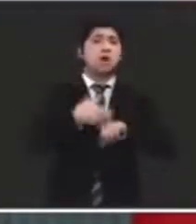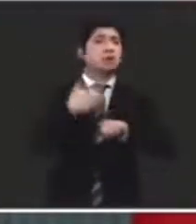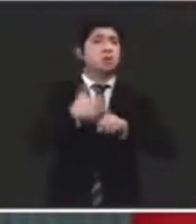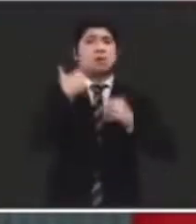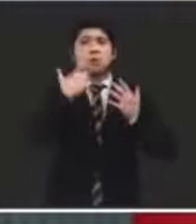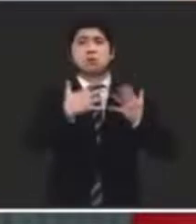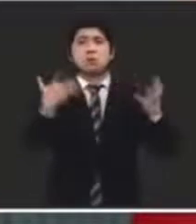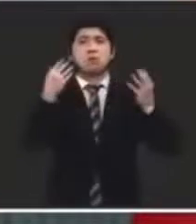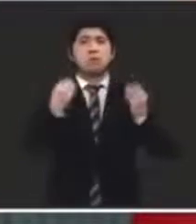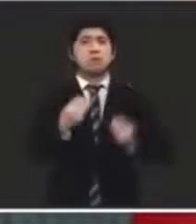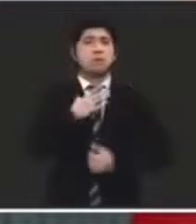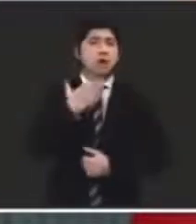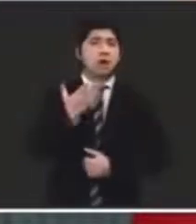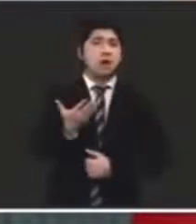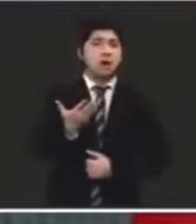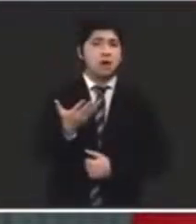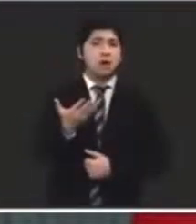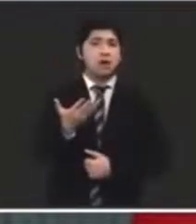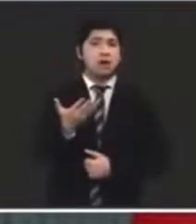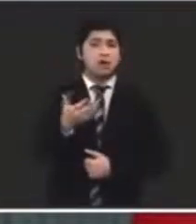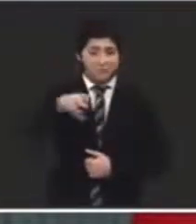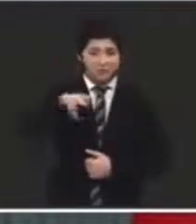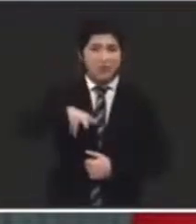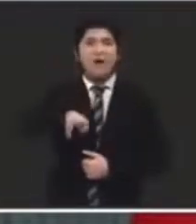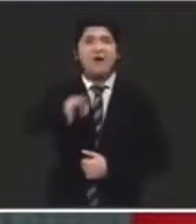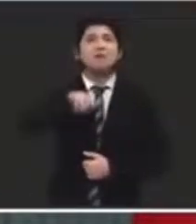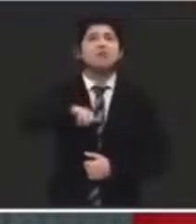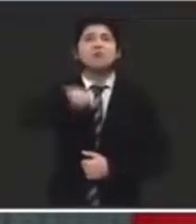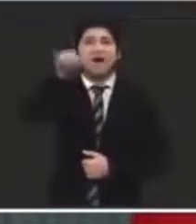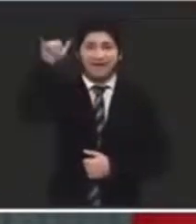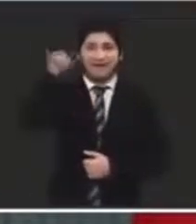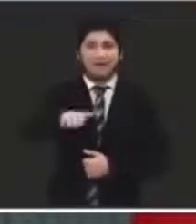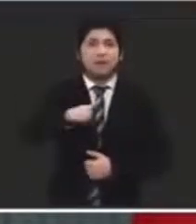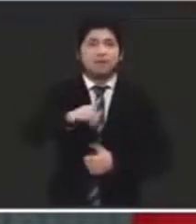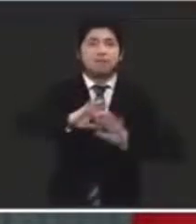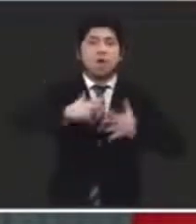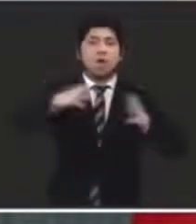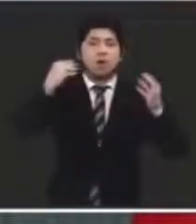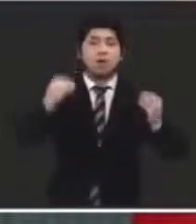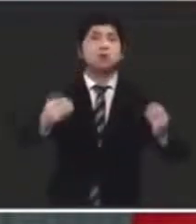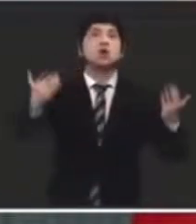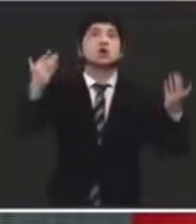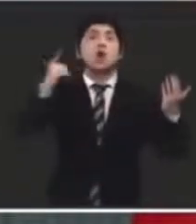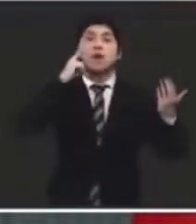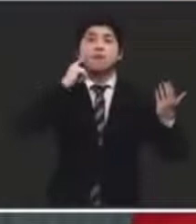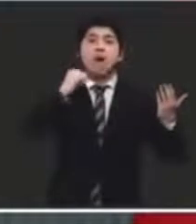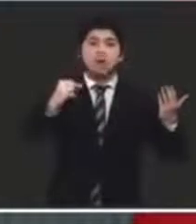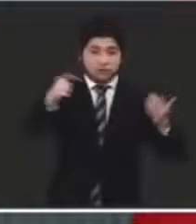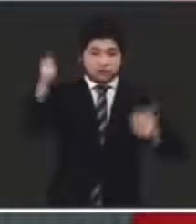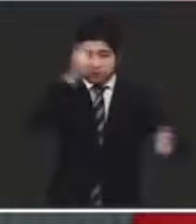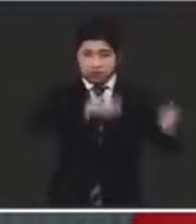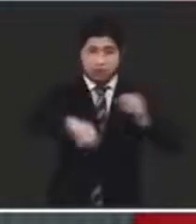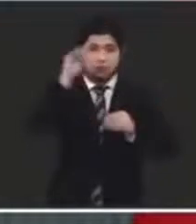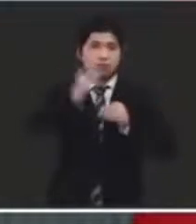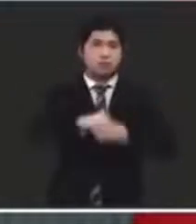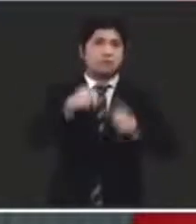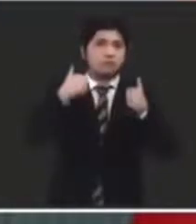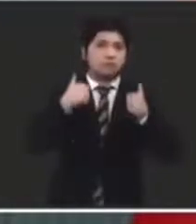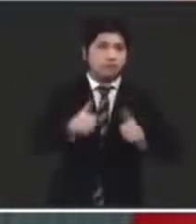var pist pırıl pırıl İnşallah Mayısta bitiyor